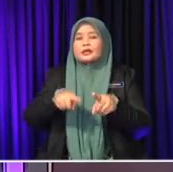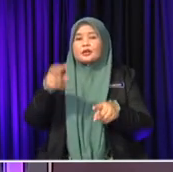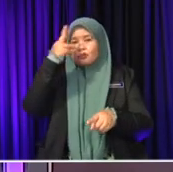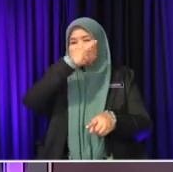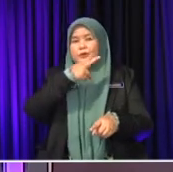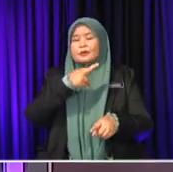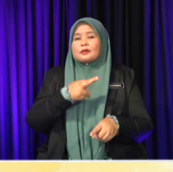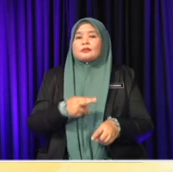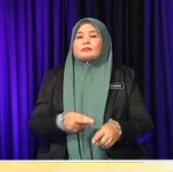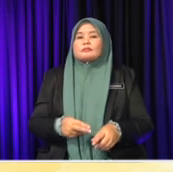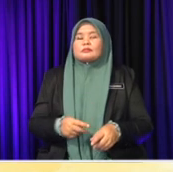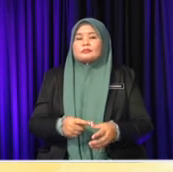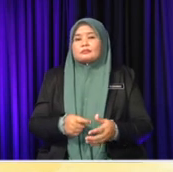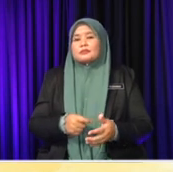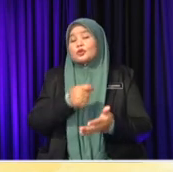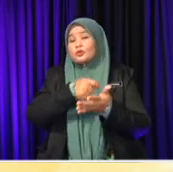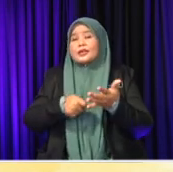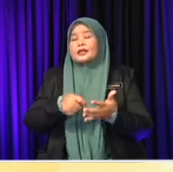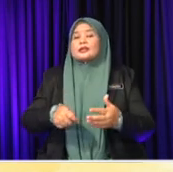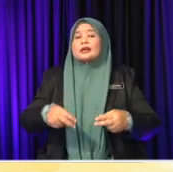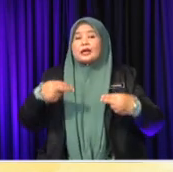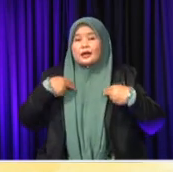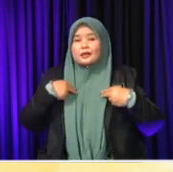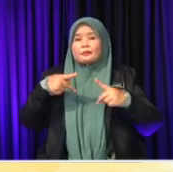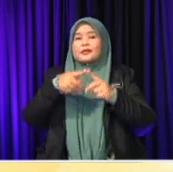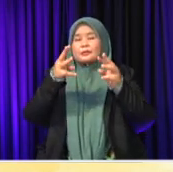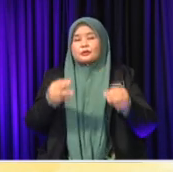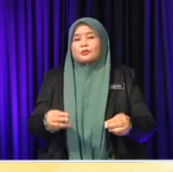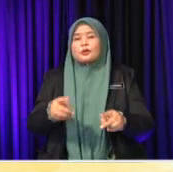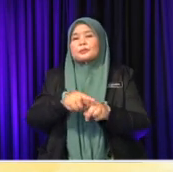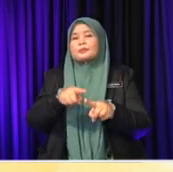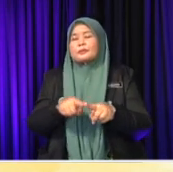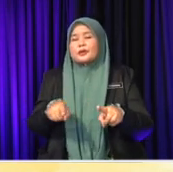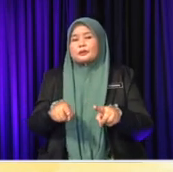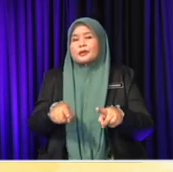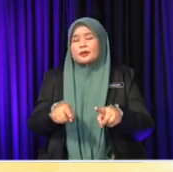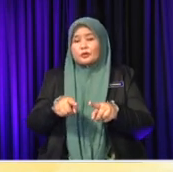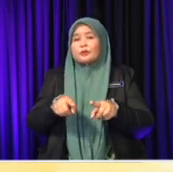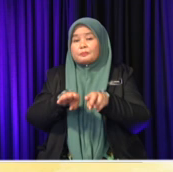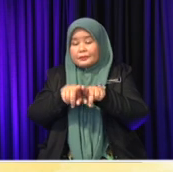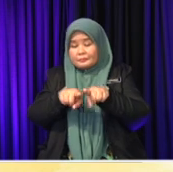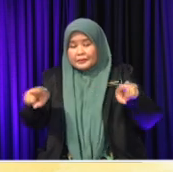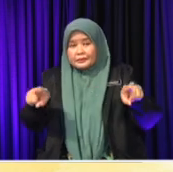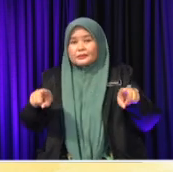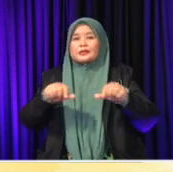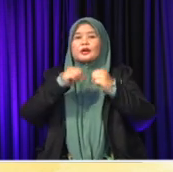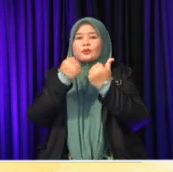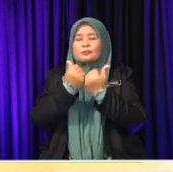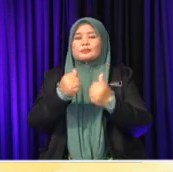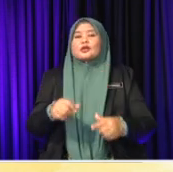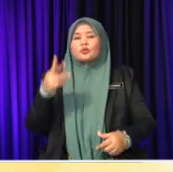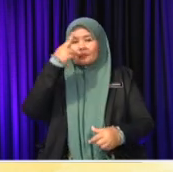menunaikan hak sesama manusia walaupun berbeda kaum dan budaya karena perkara itu merupakan sebagian